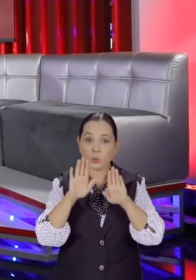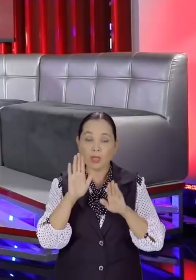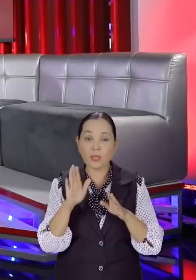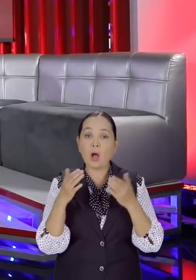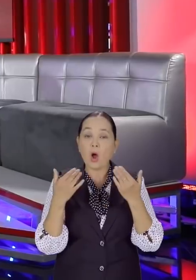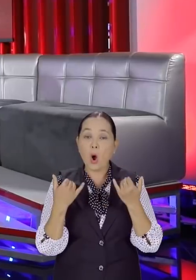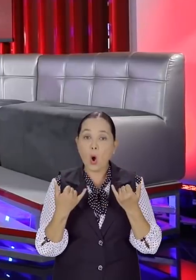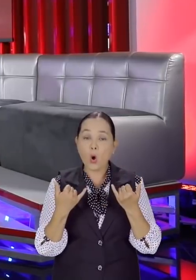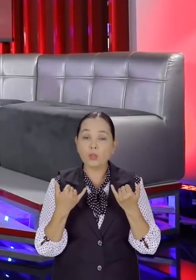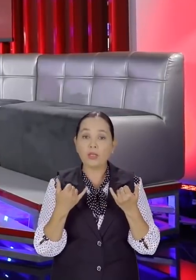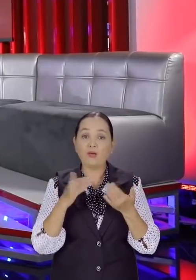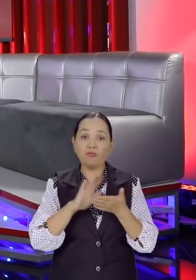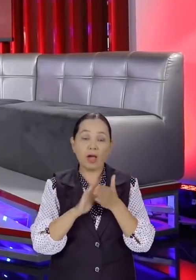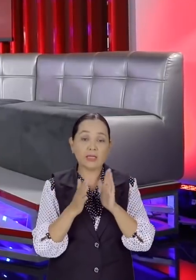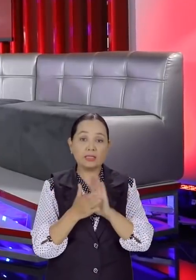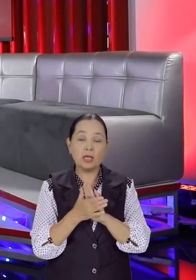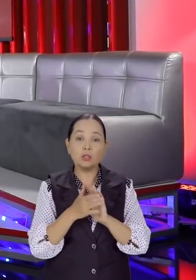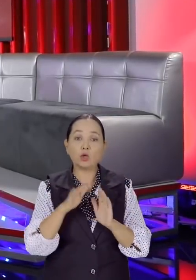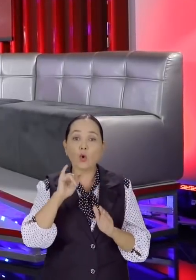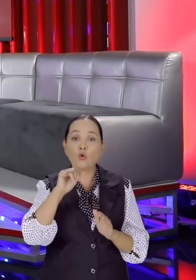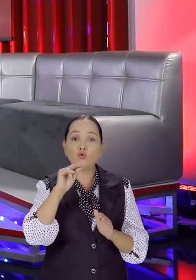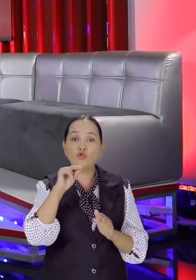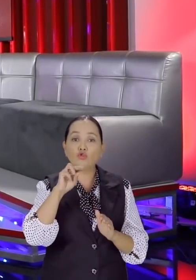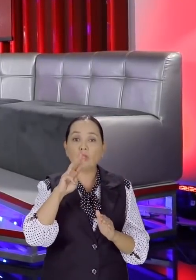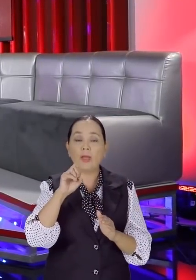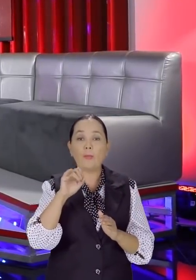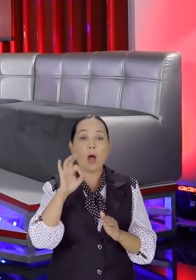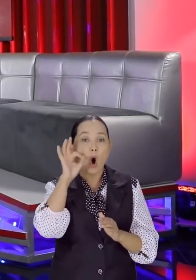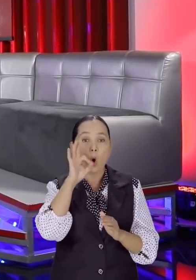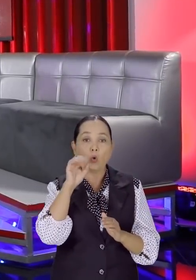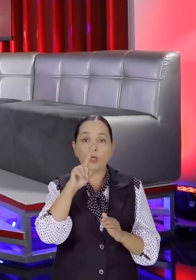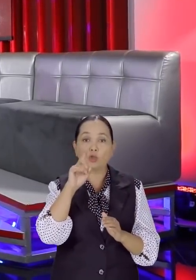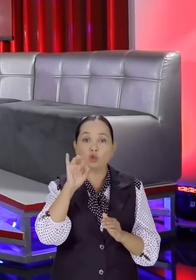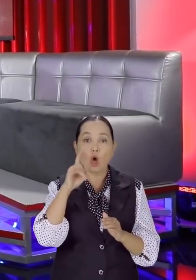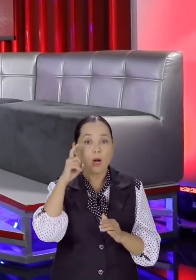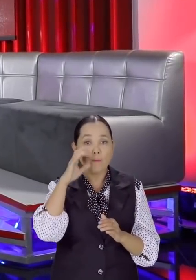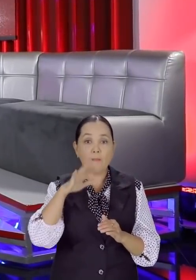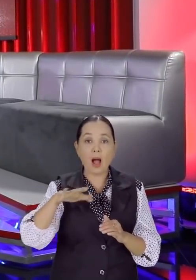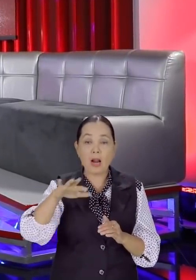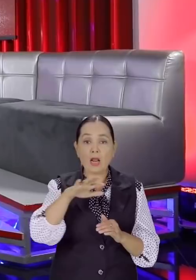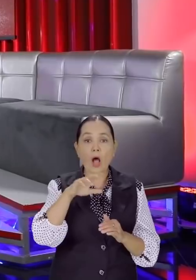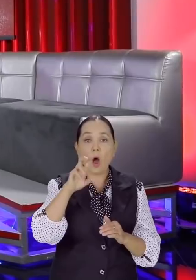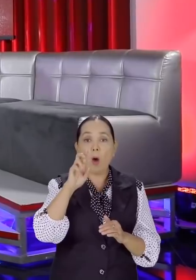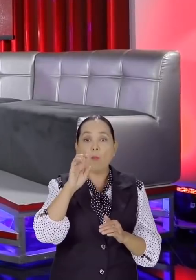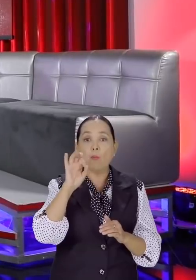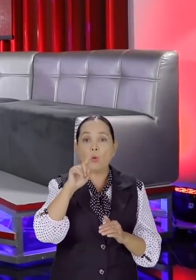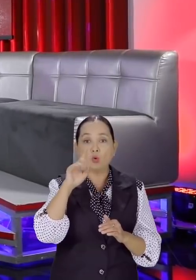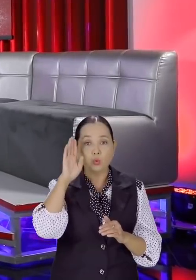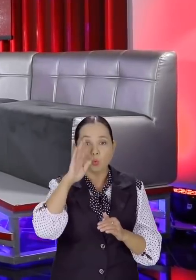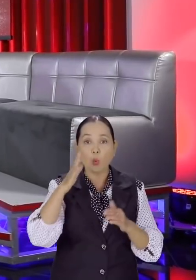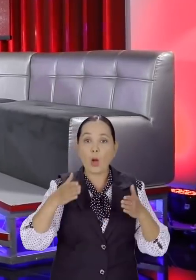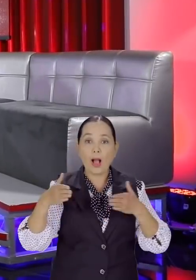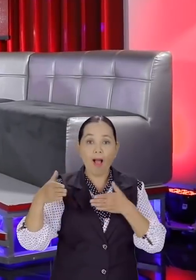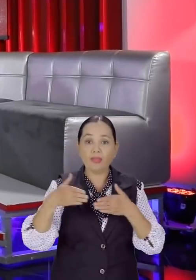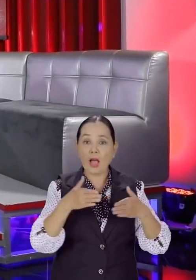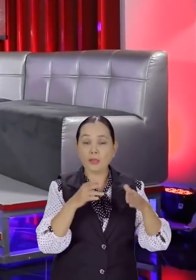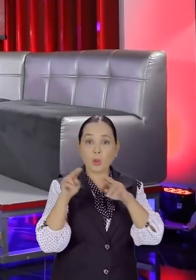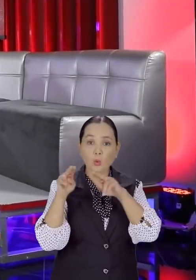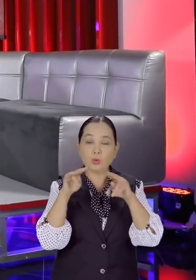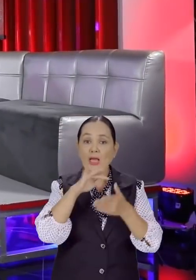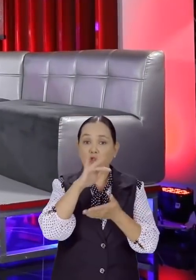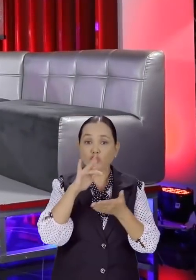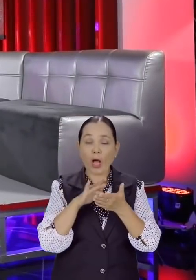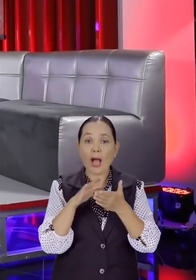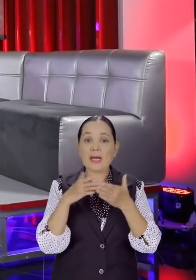uzatamiz. Hozir vaziyat Uchtepa tumani O'rikzor mahallasidan o'tuvchi bu suv kanalida kuzatilyapti.